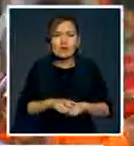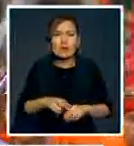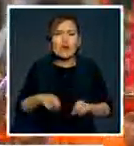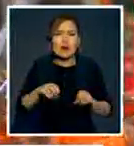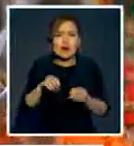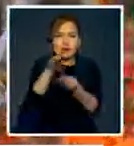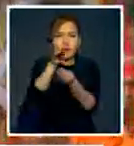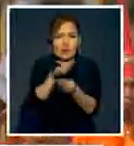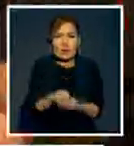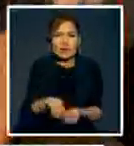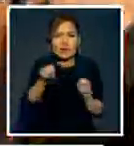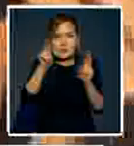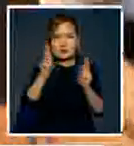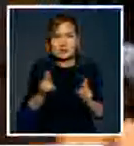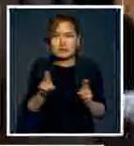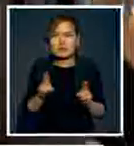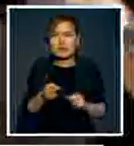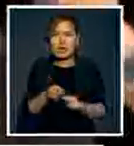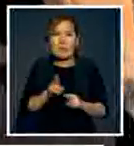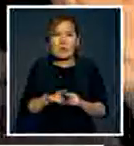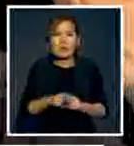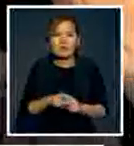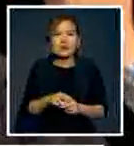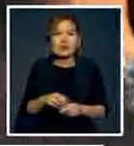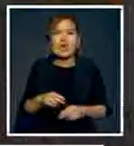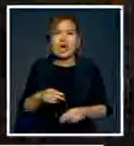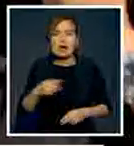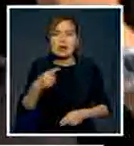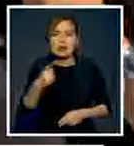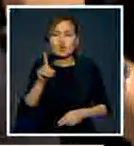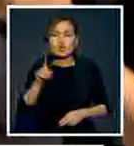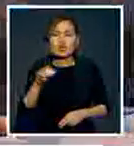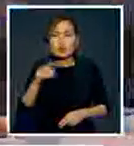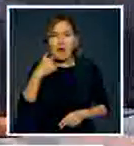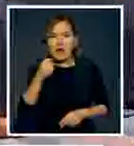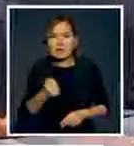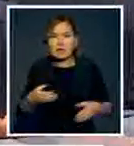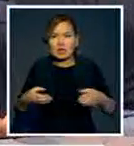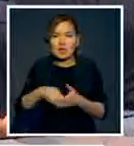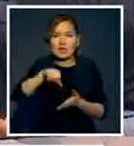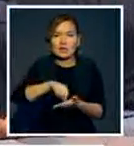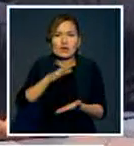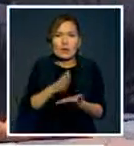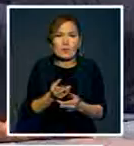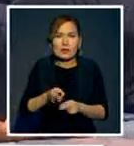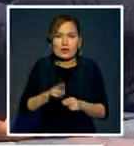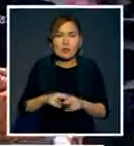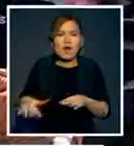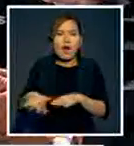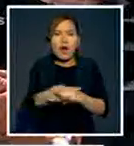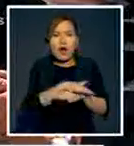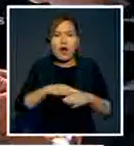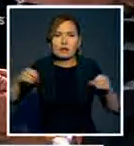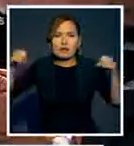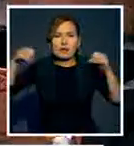бальзамдалған мәйітті арнайы арбамен корольдік крематорияға жүздеген әскери адам шығарып салды. Бұл рәсімді көрем деген дүйім жұрт